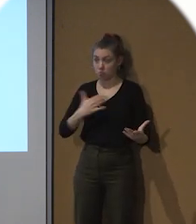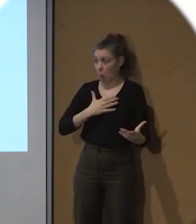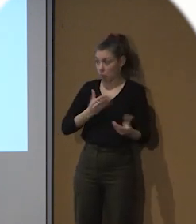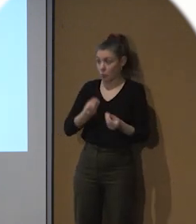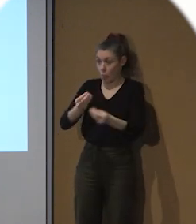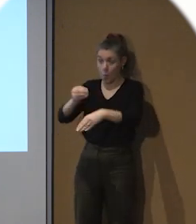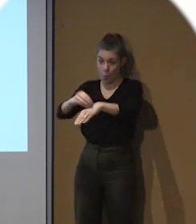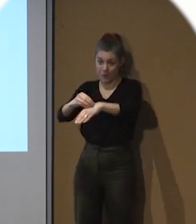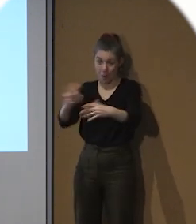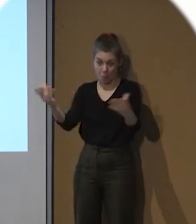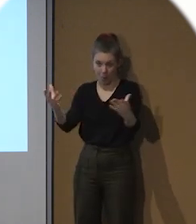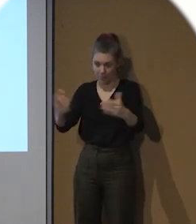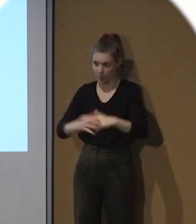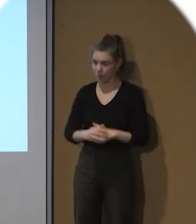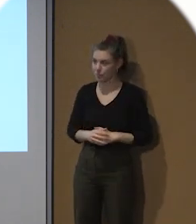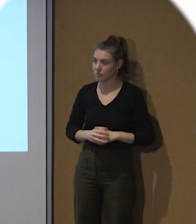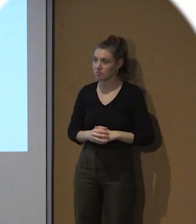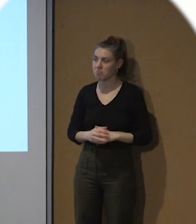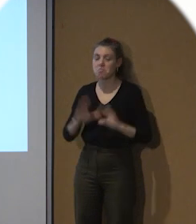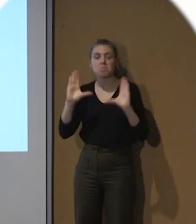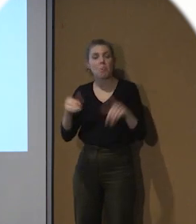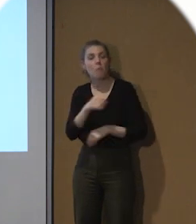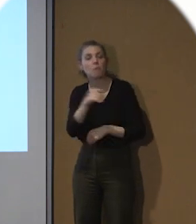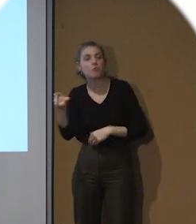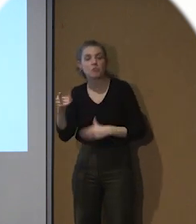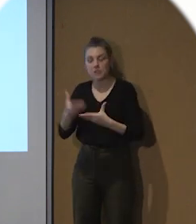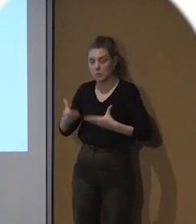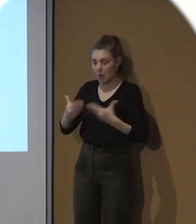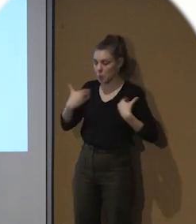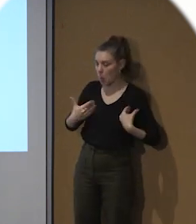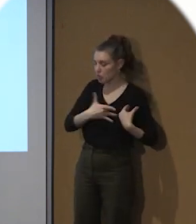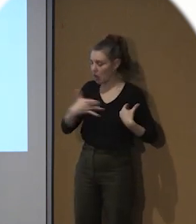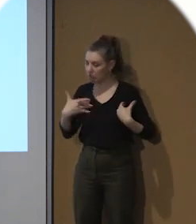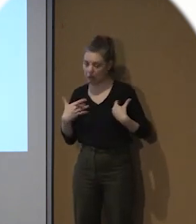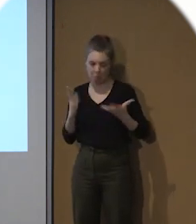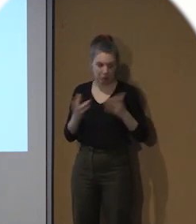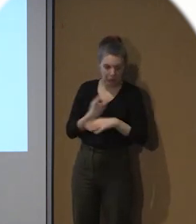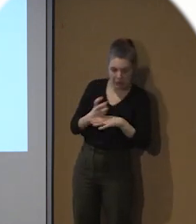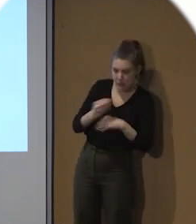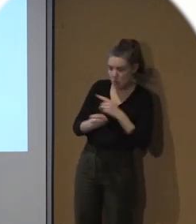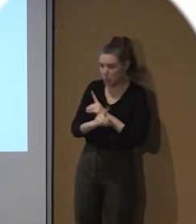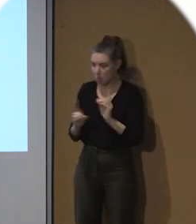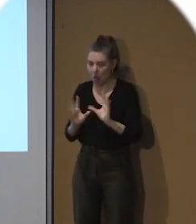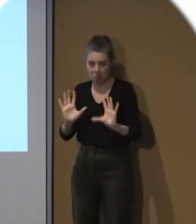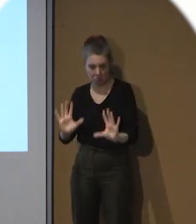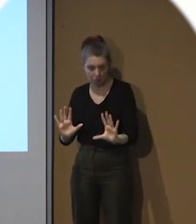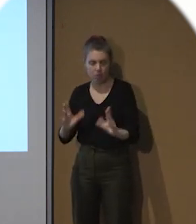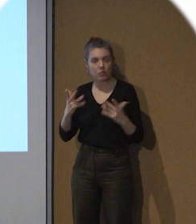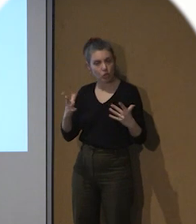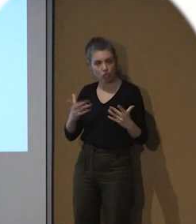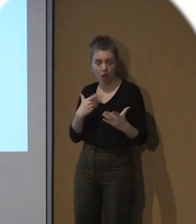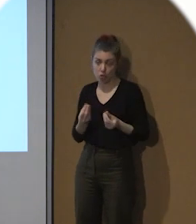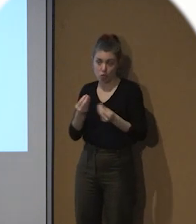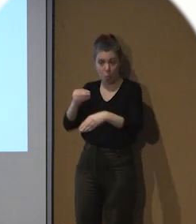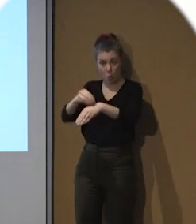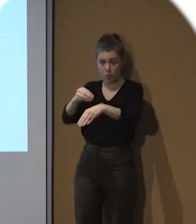Tout venant, je dirais, que l'on ait des facteurs de risque ou pas de facteurs de risque. Déjà, il y a des indications pour des bonnes pratiques.